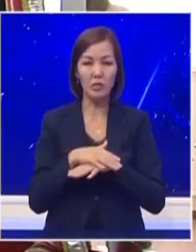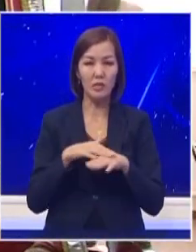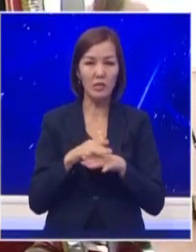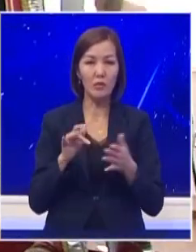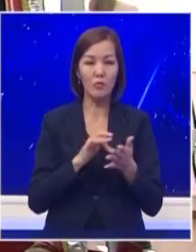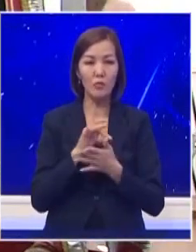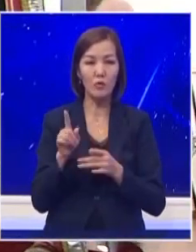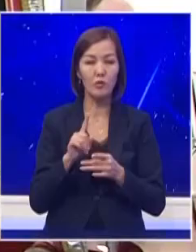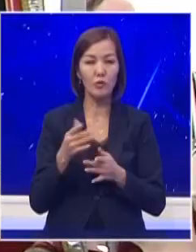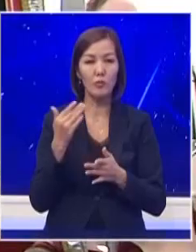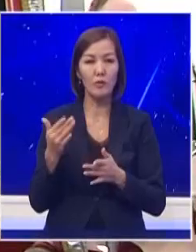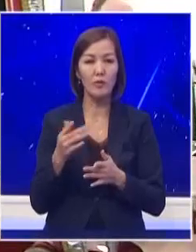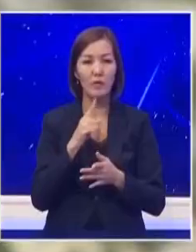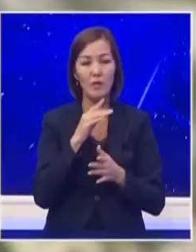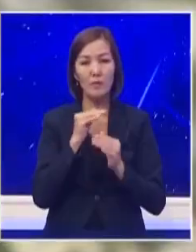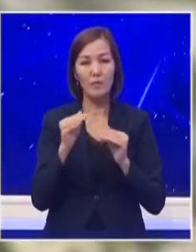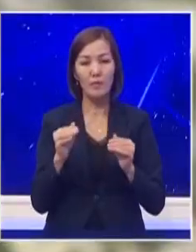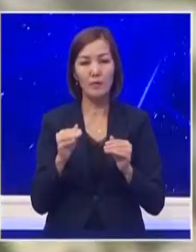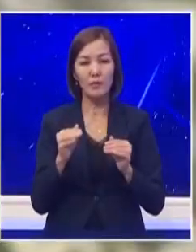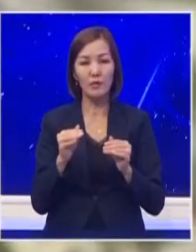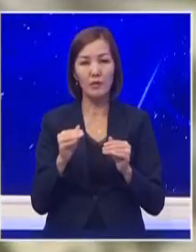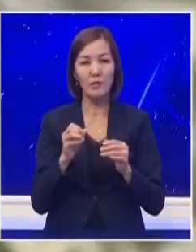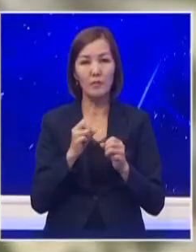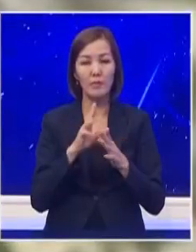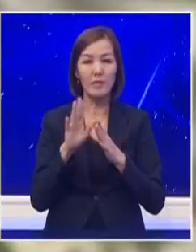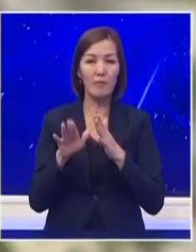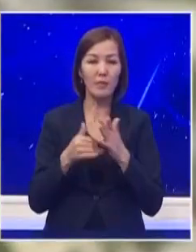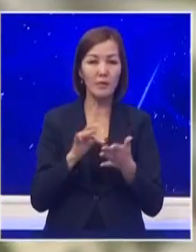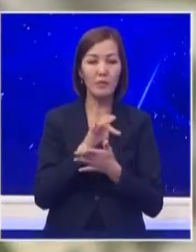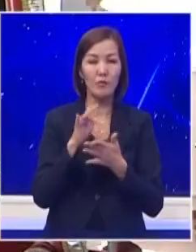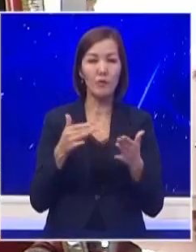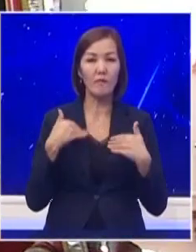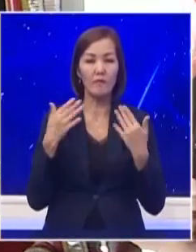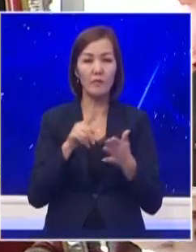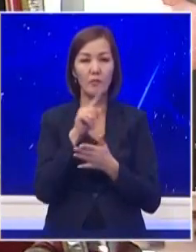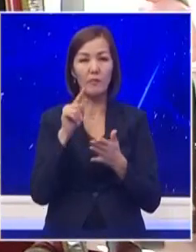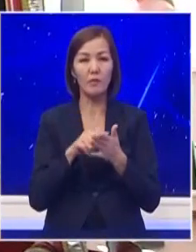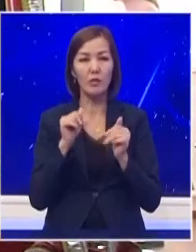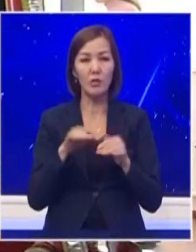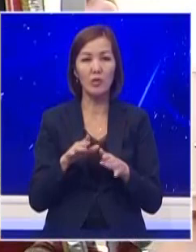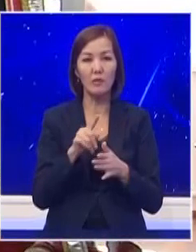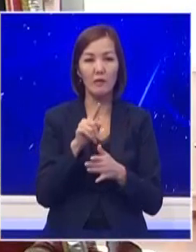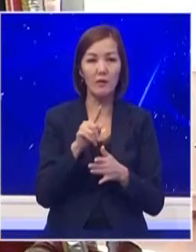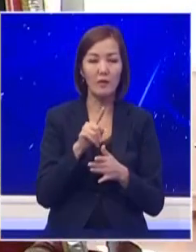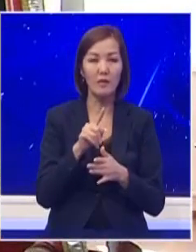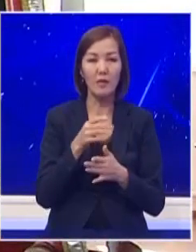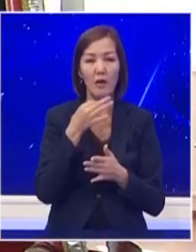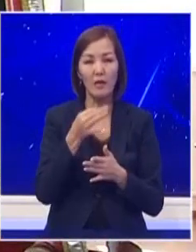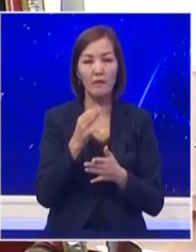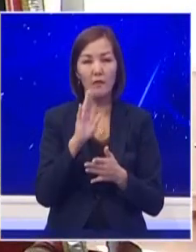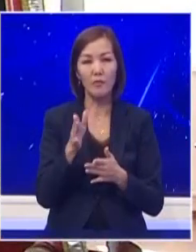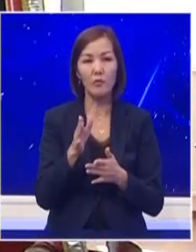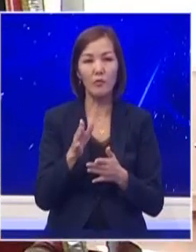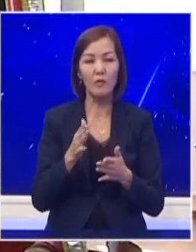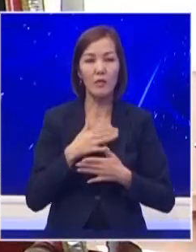нашего города чтобы они жили в безопасном именно городе и мы хотели выставить свои вопросы по решению данных вопросов перед